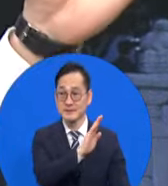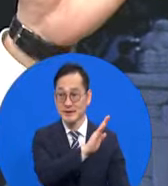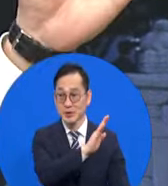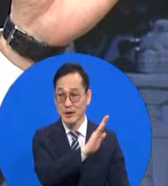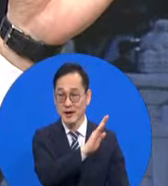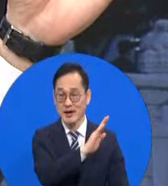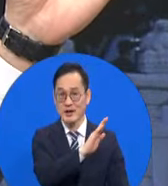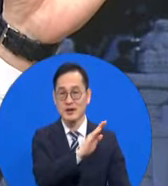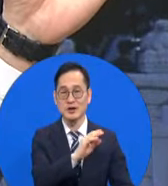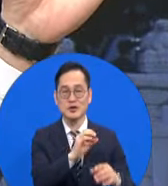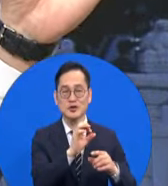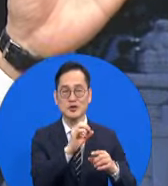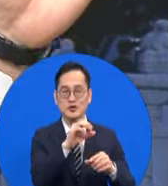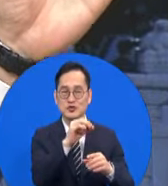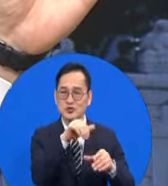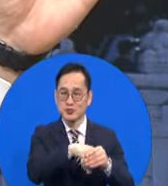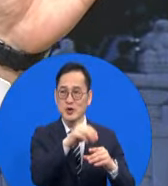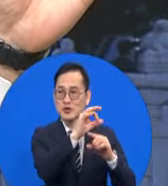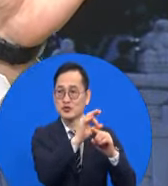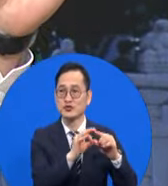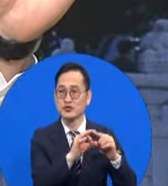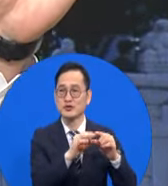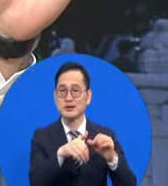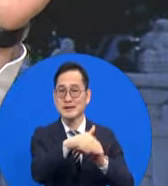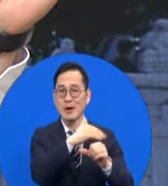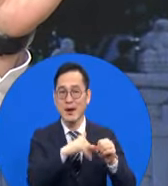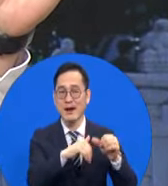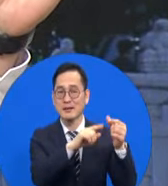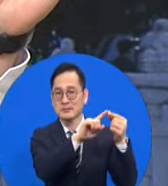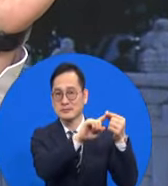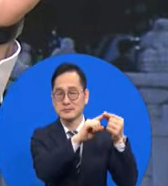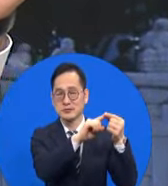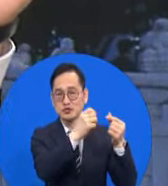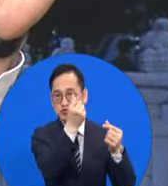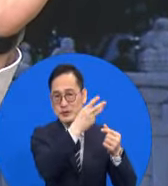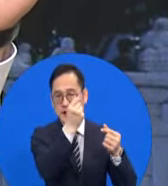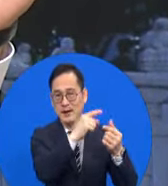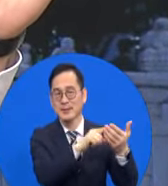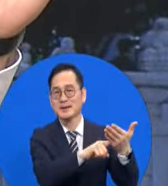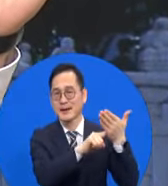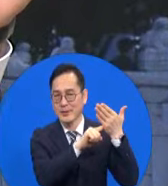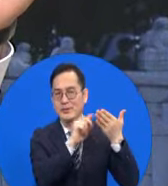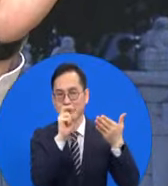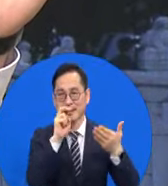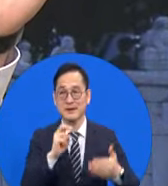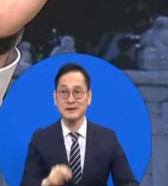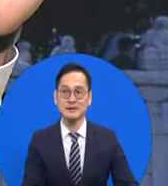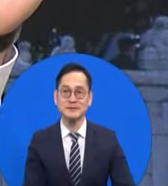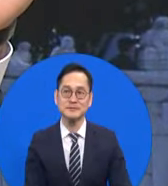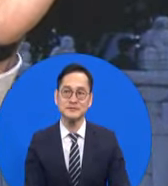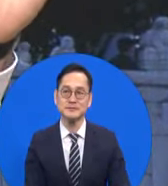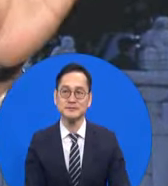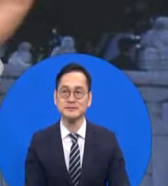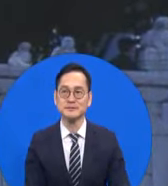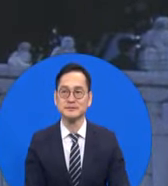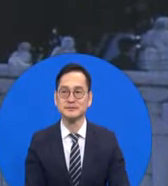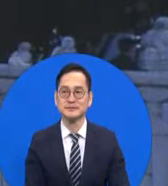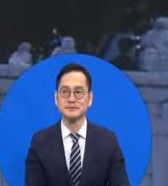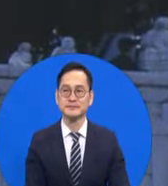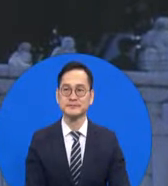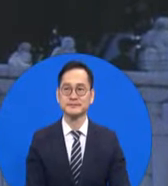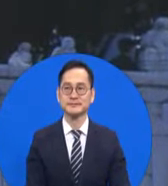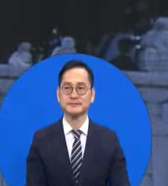실시간 투표율 상황이 뜨고 있습니다. 전국 투표율과 지역별 투표율 상황 여러분들 쉽게 보실 수 있게 저희가 항상